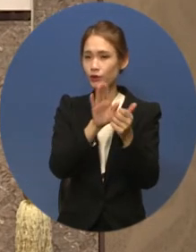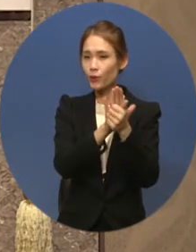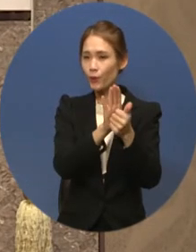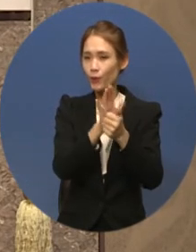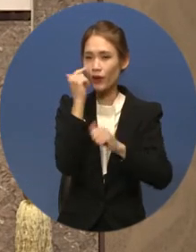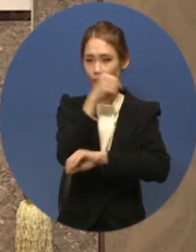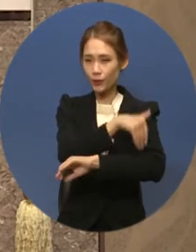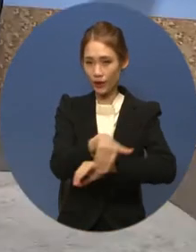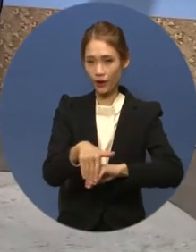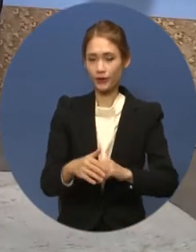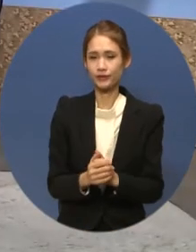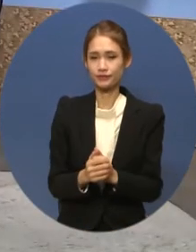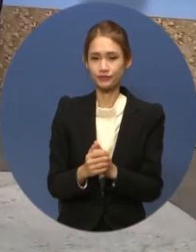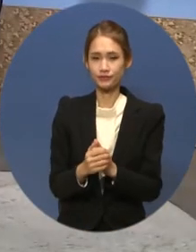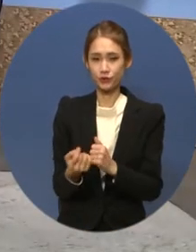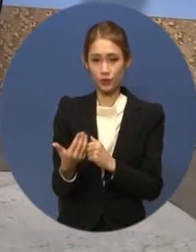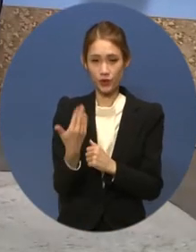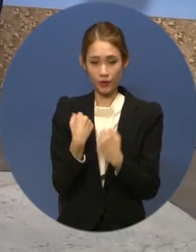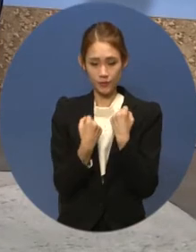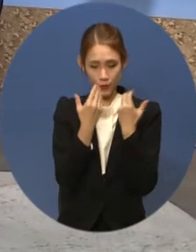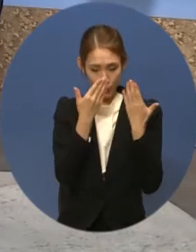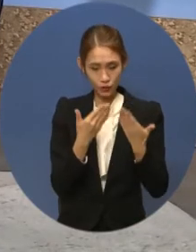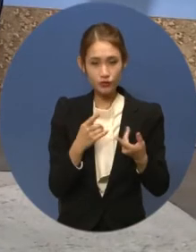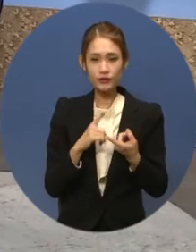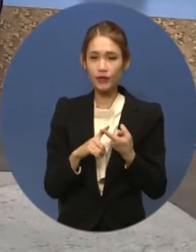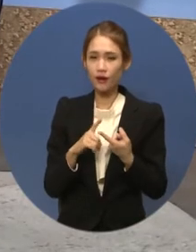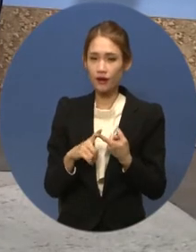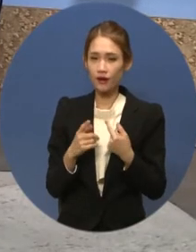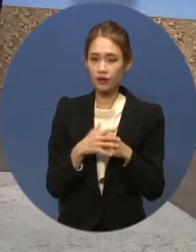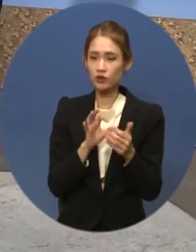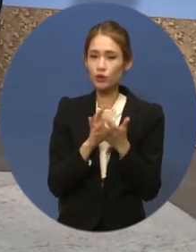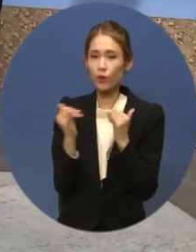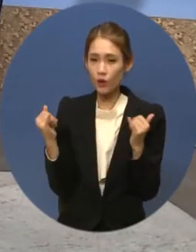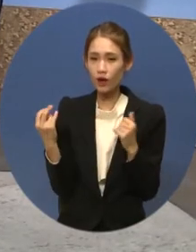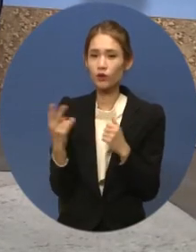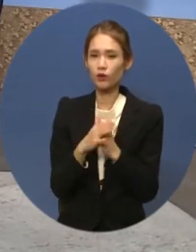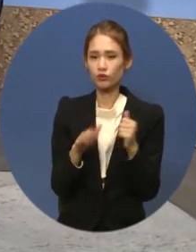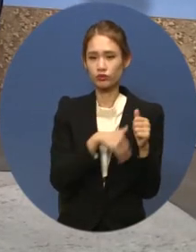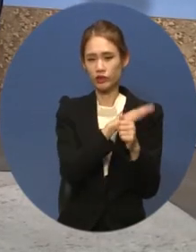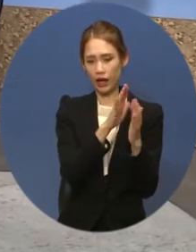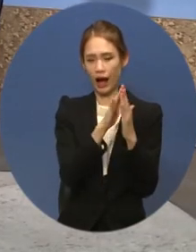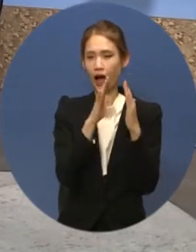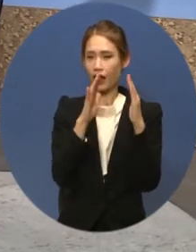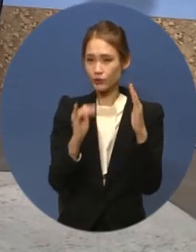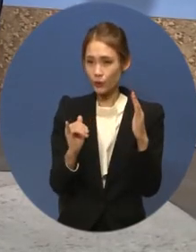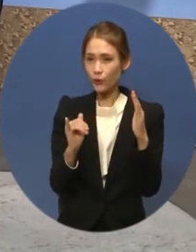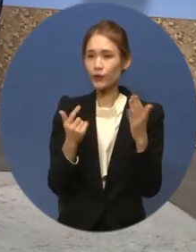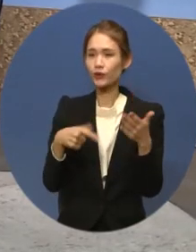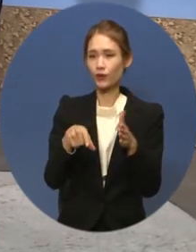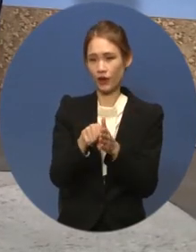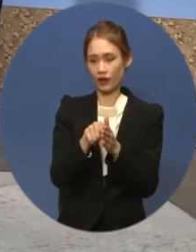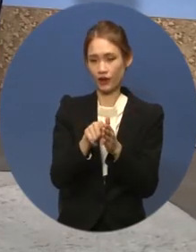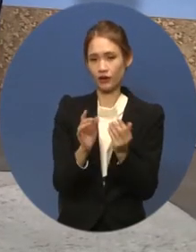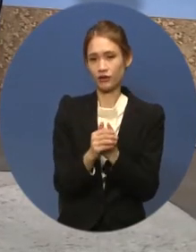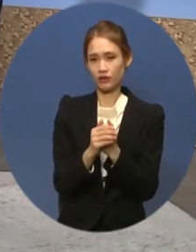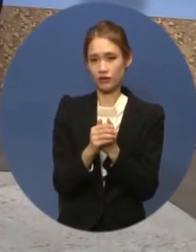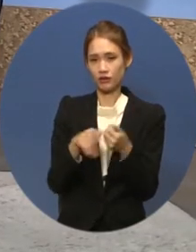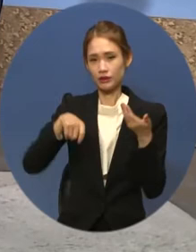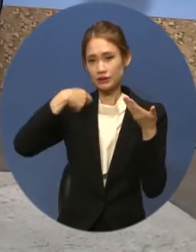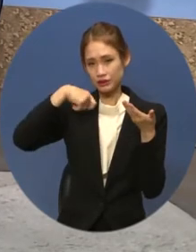예 로 이제 앞서 말씀 해 주신 내용 중에 이용자 뿐만 아니라 또 그 분들의 가족들을 위해서